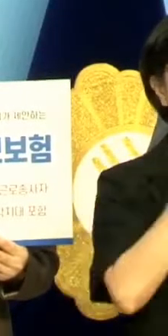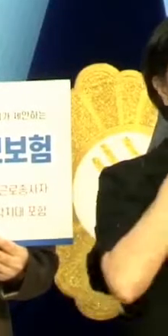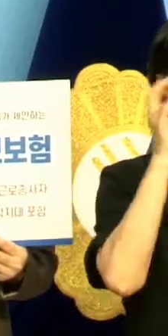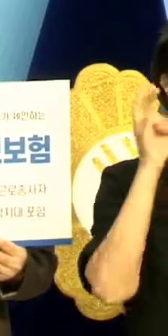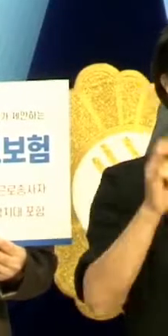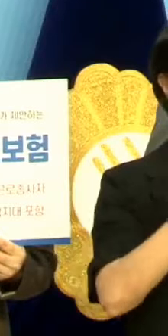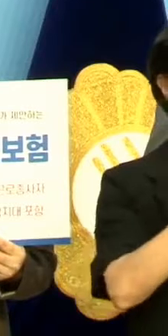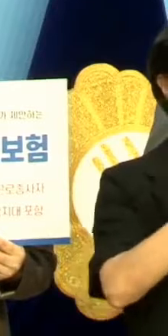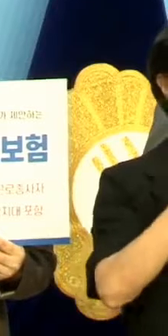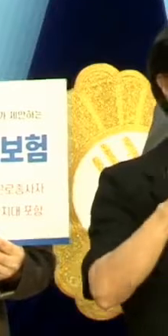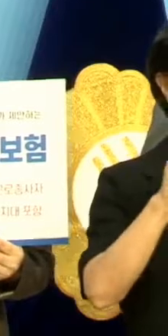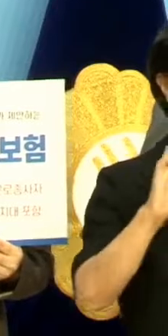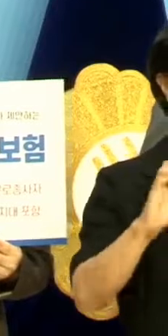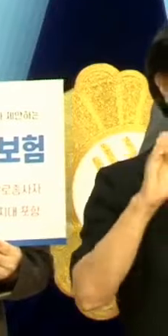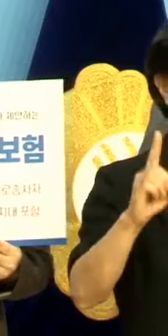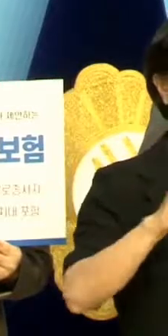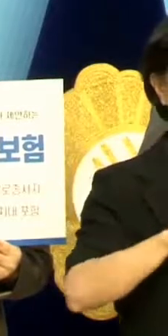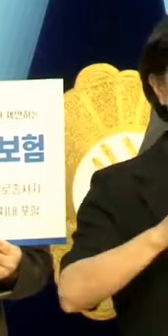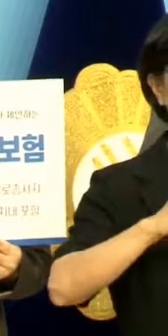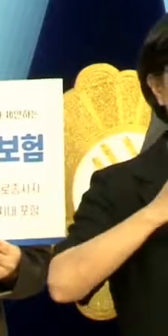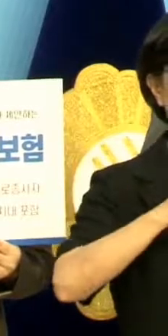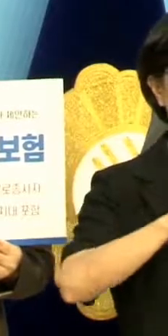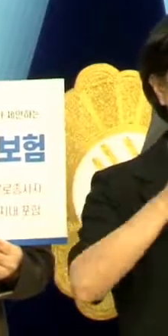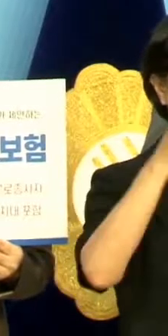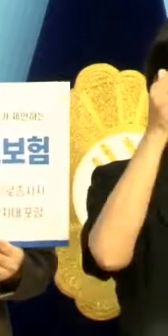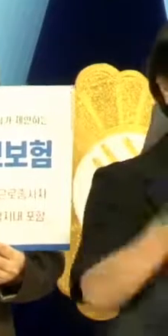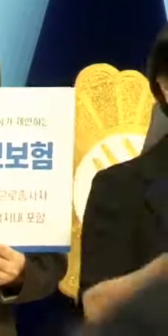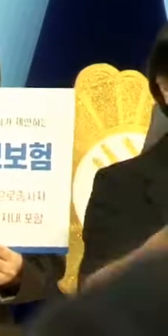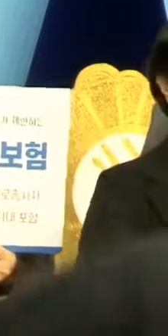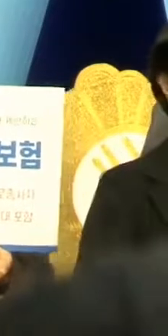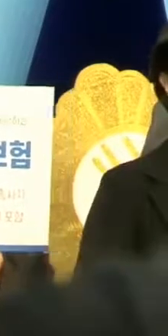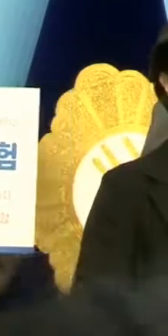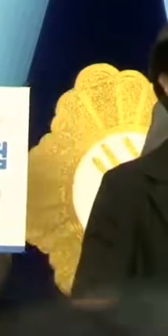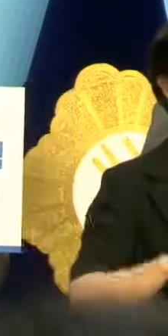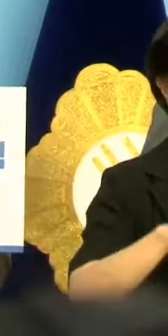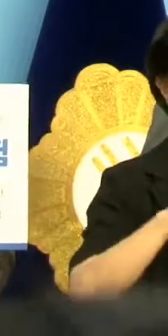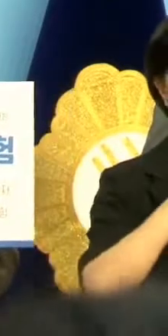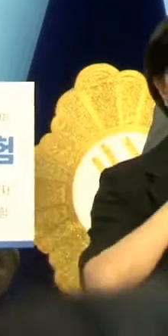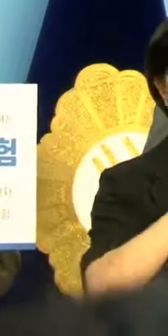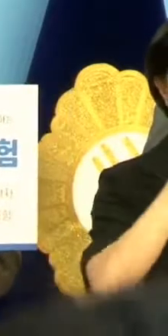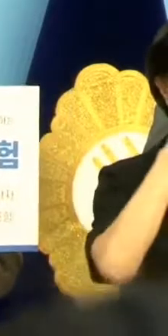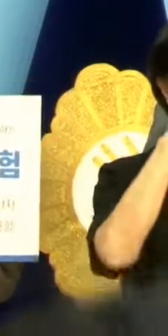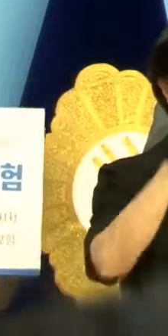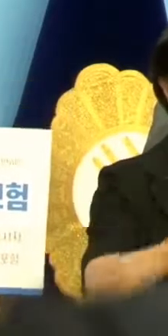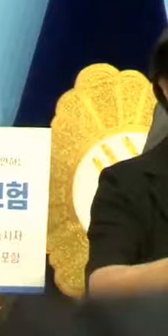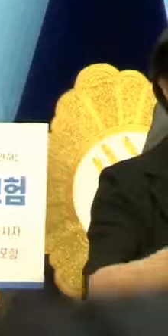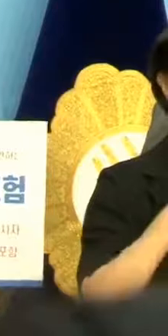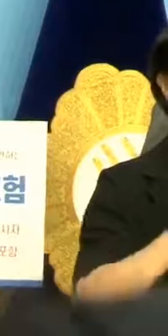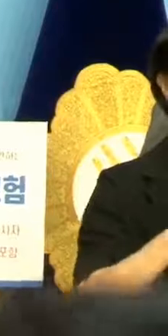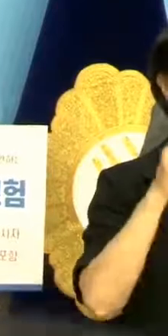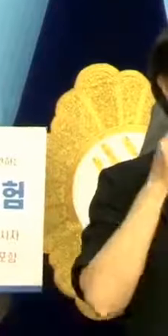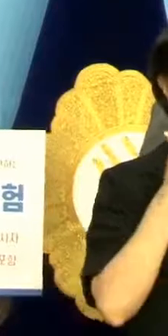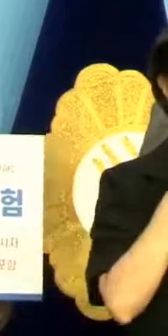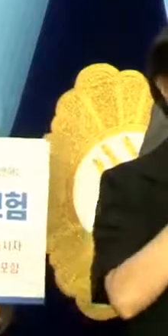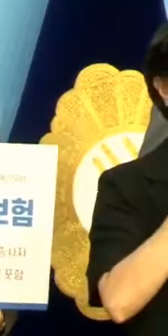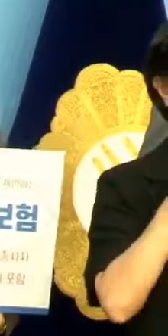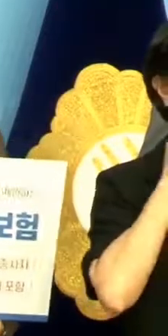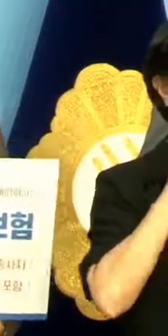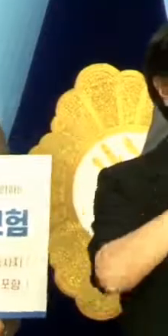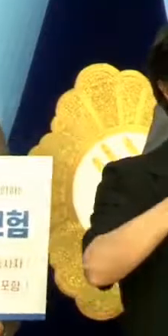oecd 국가 중에 최하위 수준입니다 국가 소매를 예측할 만큼 심각한 수준임을 의식하고